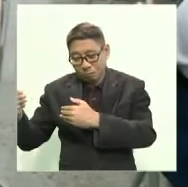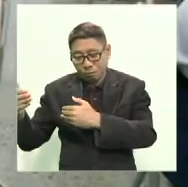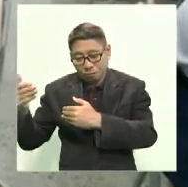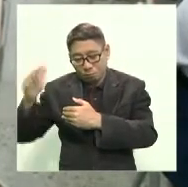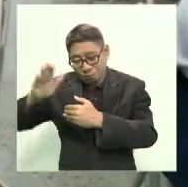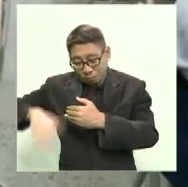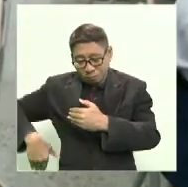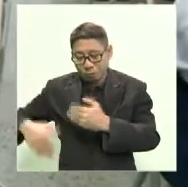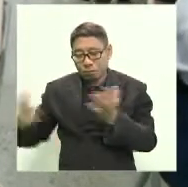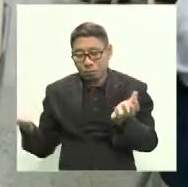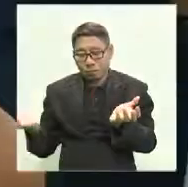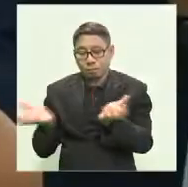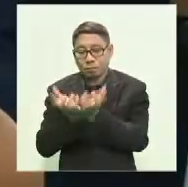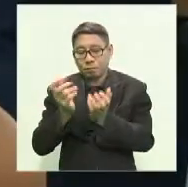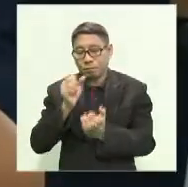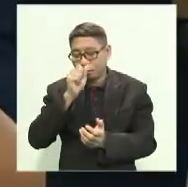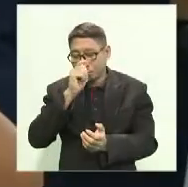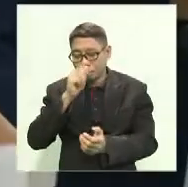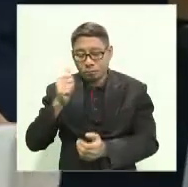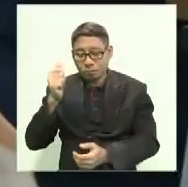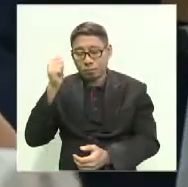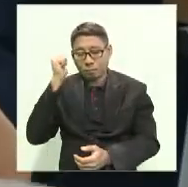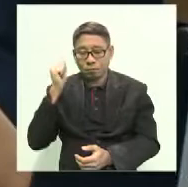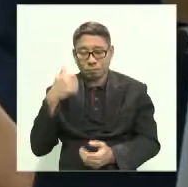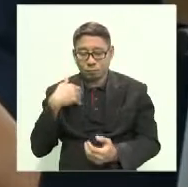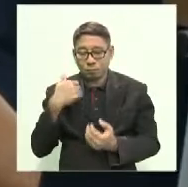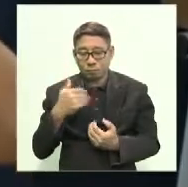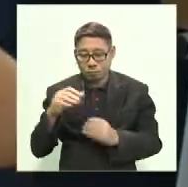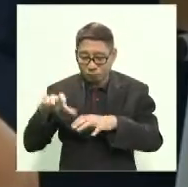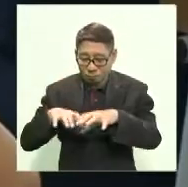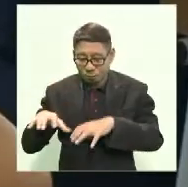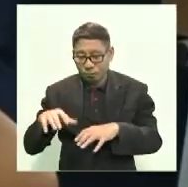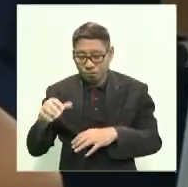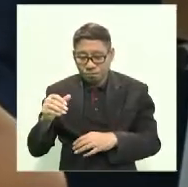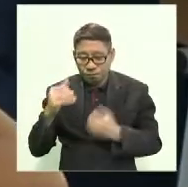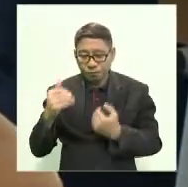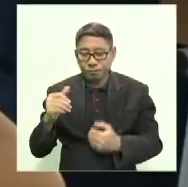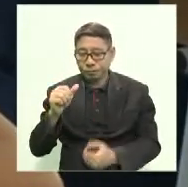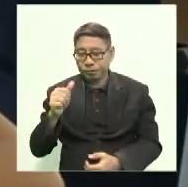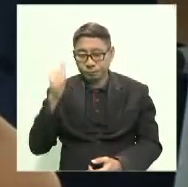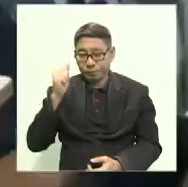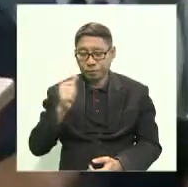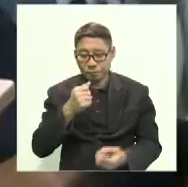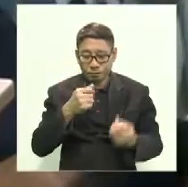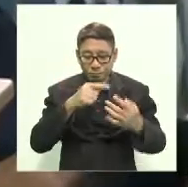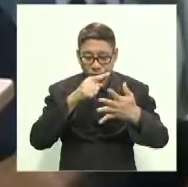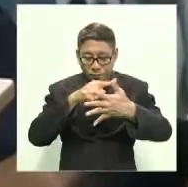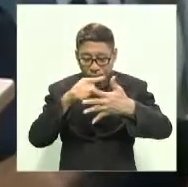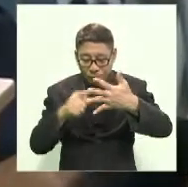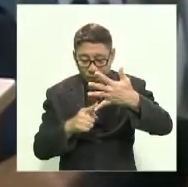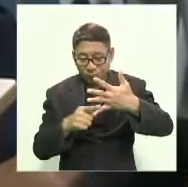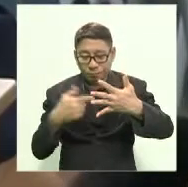นี้มันจะไปกระทบกับ TCAS ที่เขามีการจัดการก่อนหน้านี้ตั้งไว้แล้วนะ กำหนดสอบไว้5รอบด้วยกัน